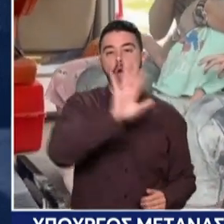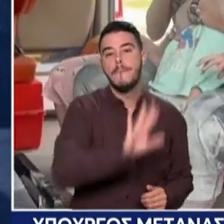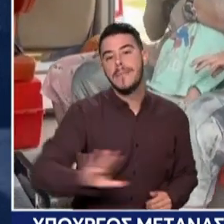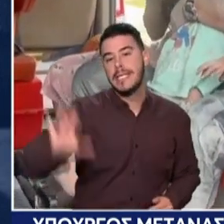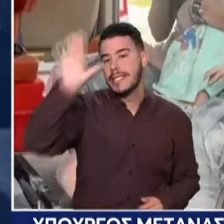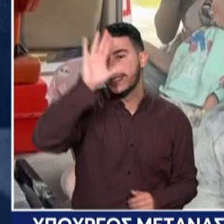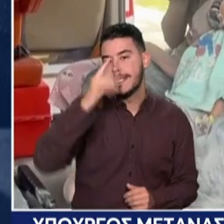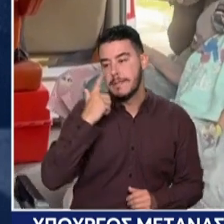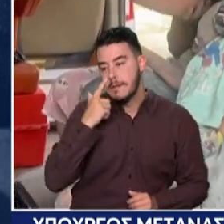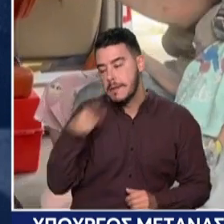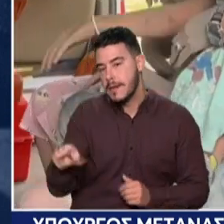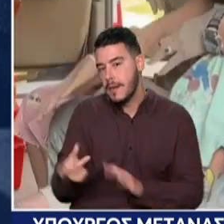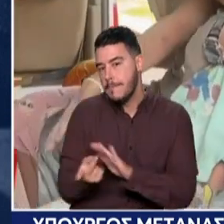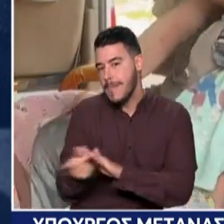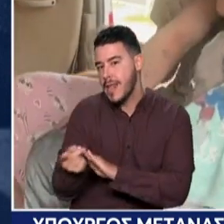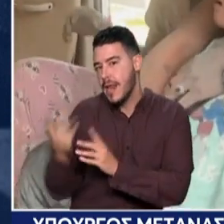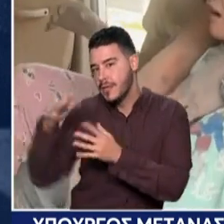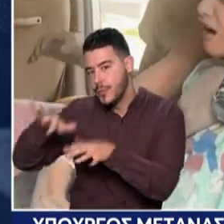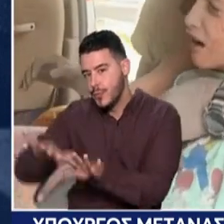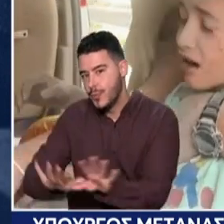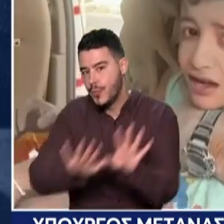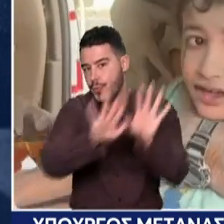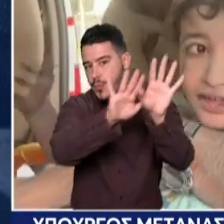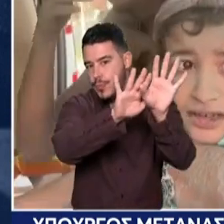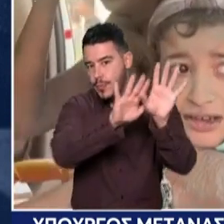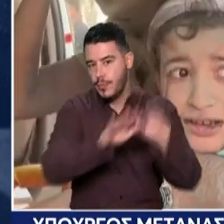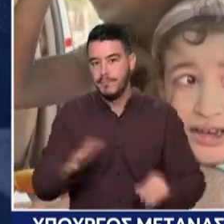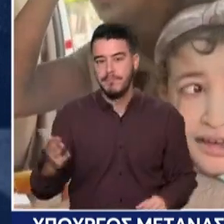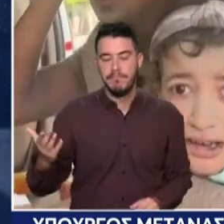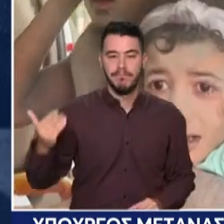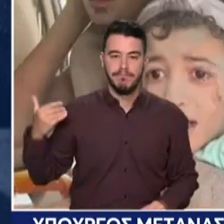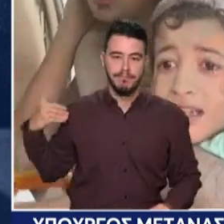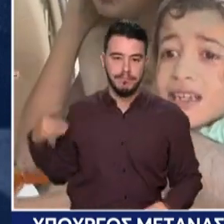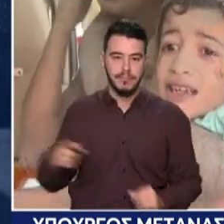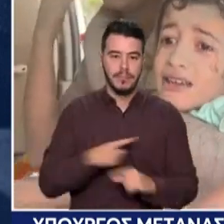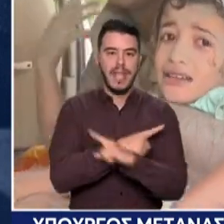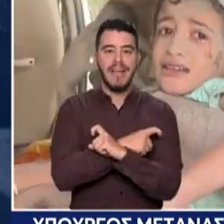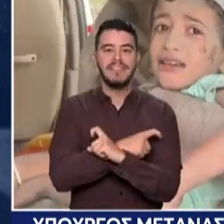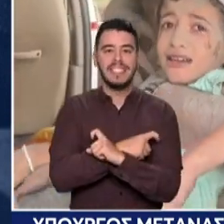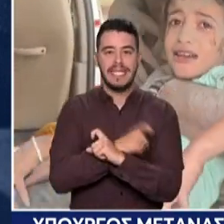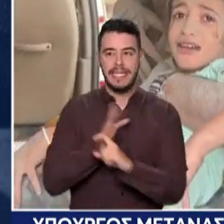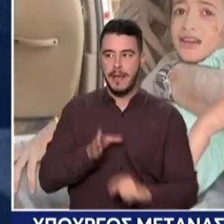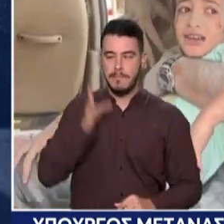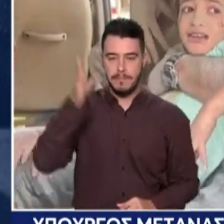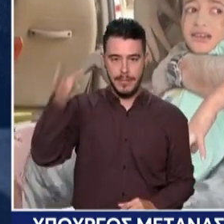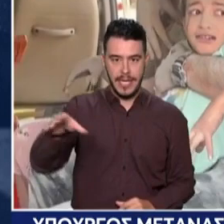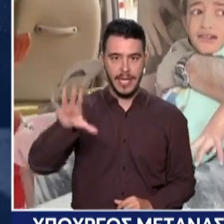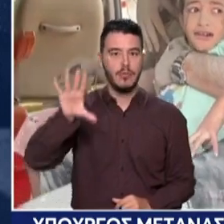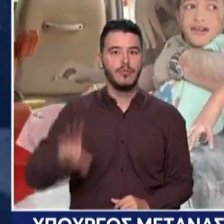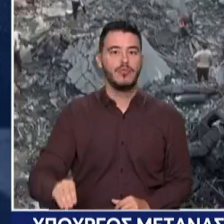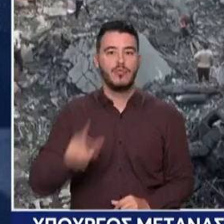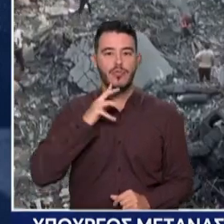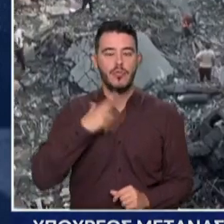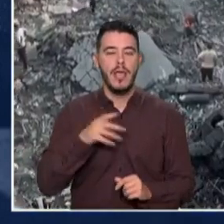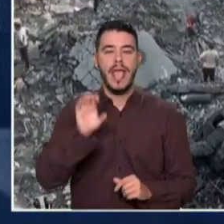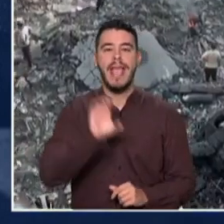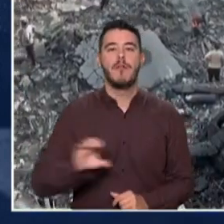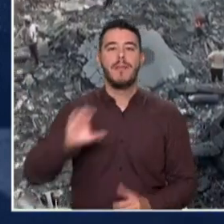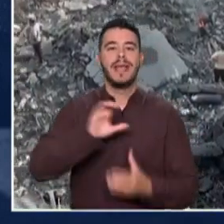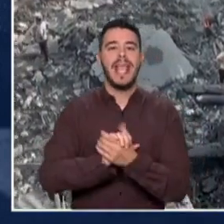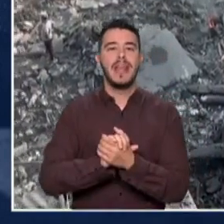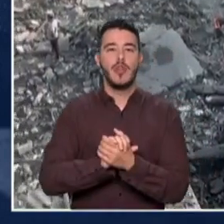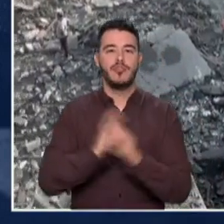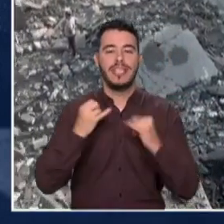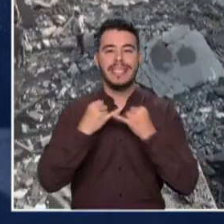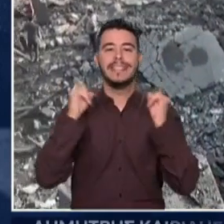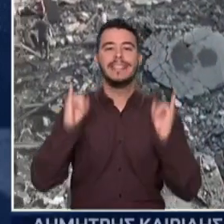είμαι σε διαρκή επαφή, μόλις γύρισα από την Βιέννη, όπου αναλάβαμε την προεδρία του Ινστιτούτου Μετανάστευσης της Ευρωπαϊκής Ένωσης κατ' ουσίαν, και όπου